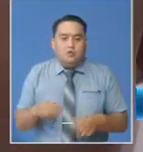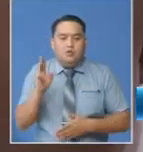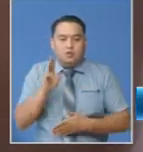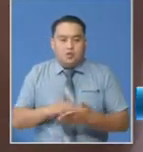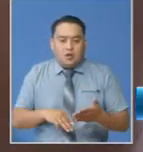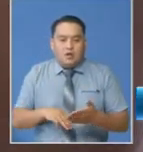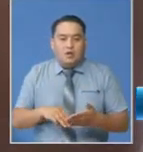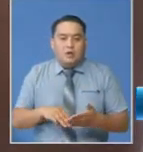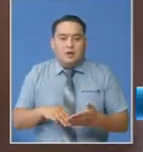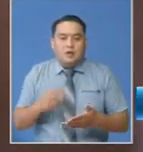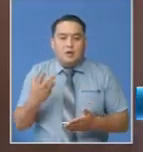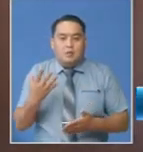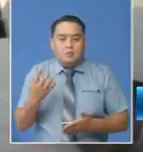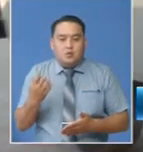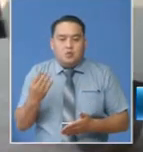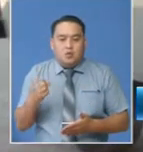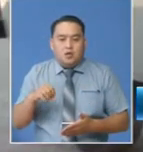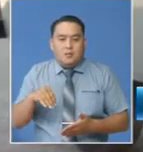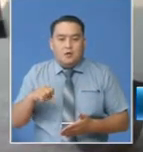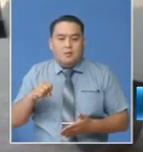штраф в размере 500 МРП.